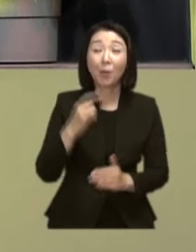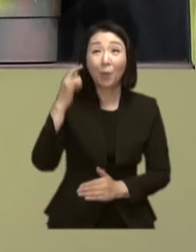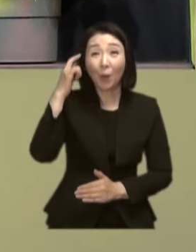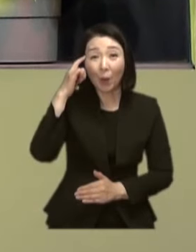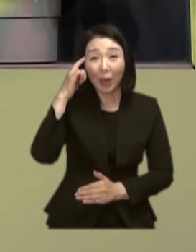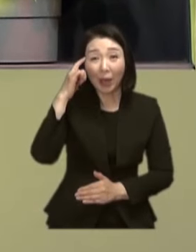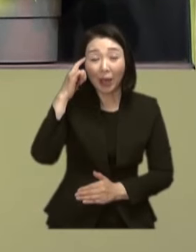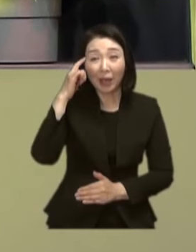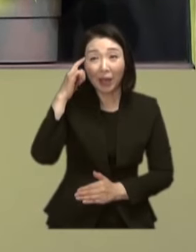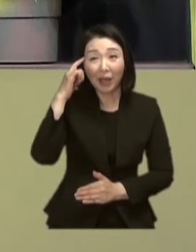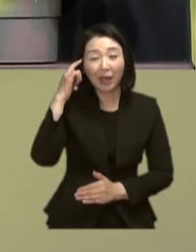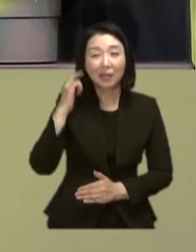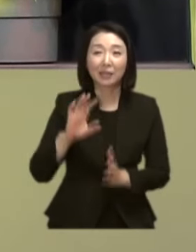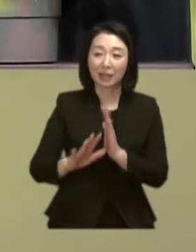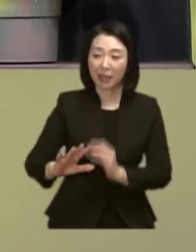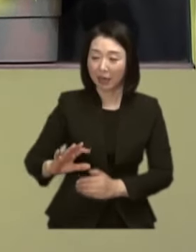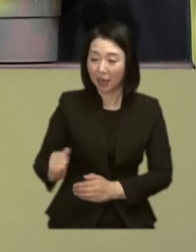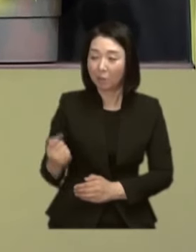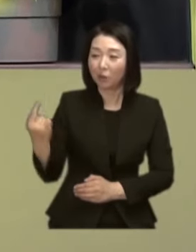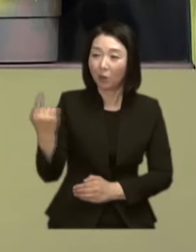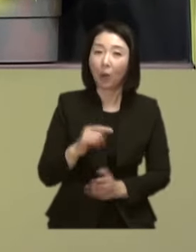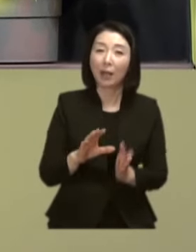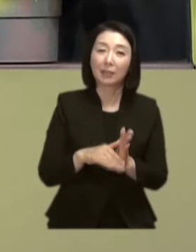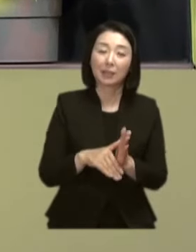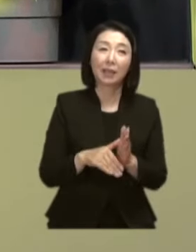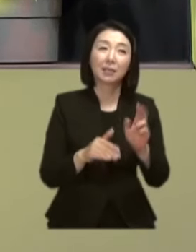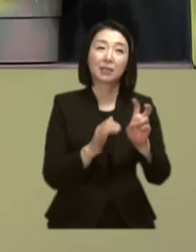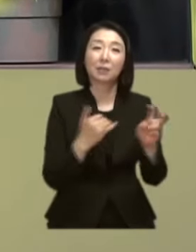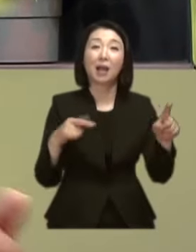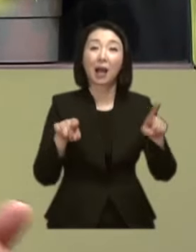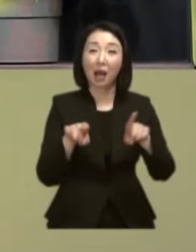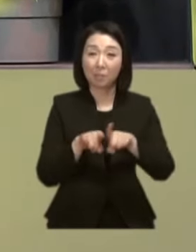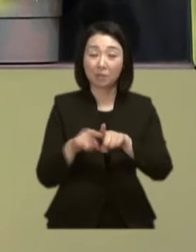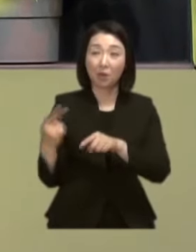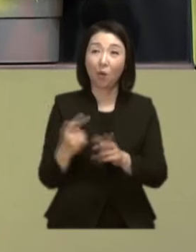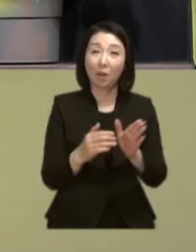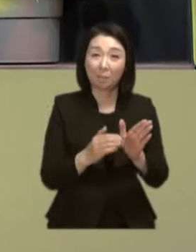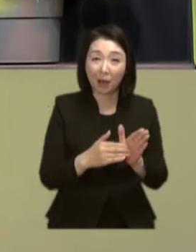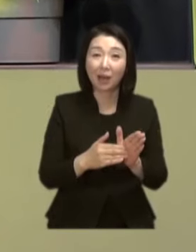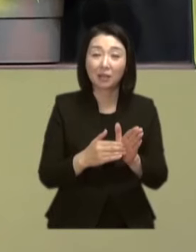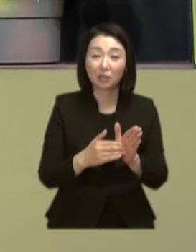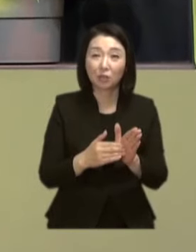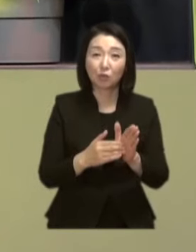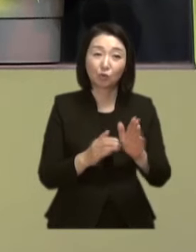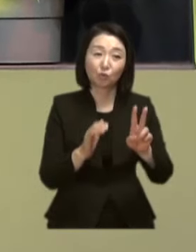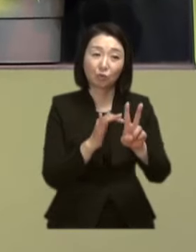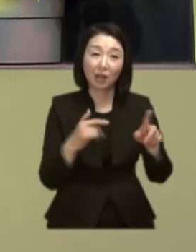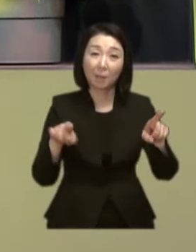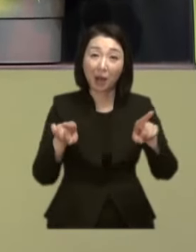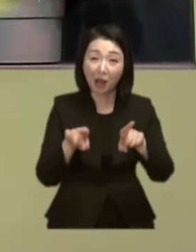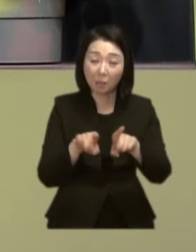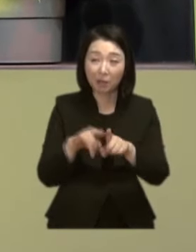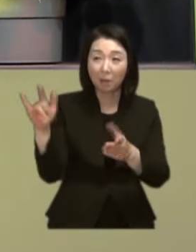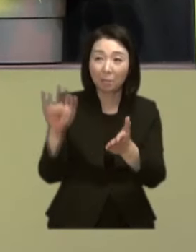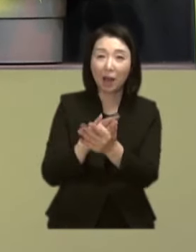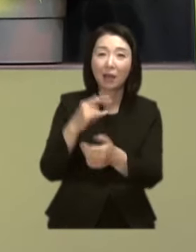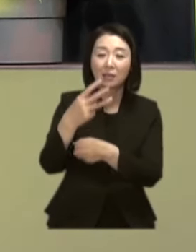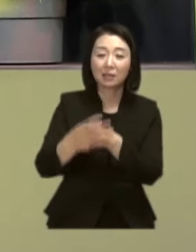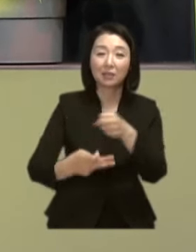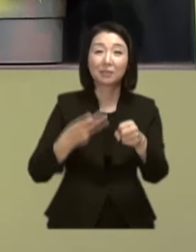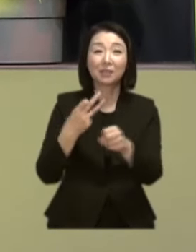아, 그러세요? 캄보디아 아이들이요. 그래서 한국 여행을 시키기 위해서 나왔고 실적으로 둘이 같이 나온 거는 지금 13년 만입니다. 처음 같이